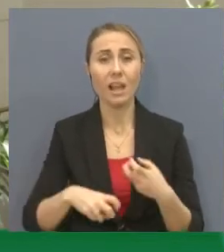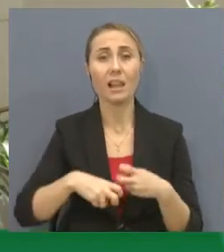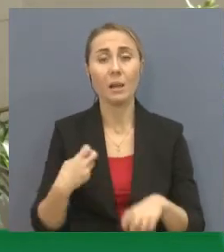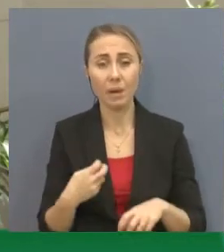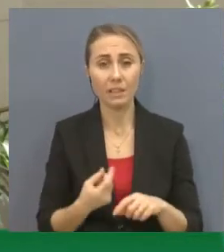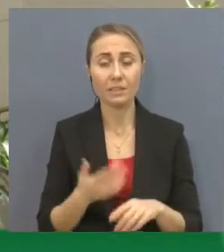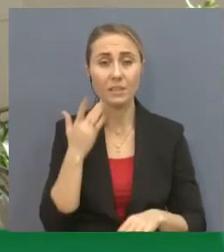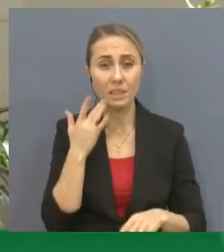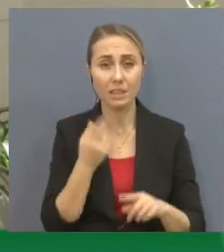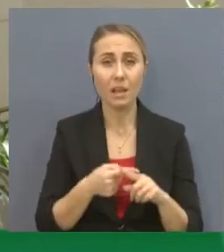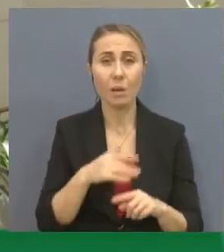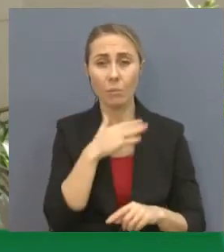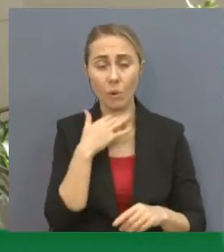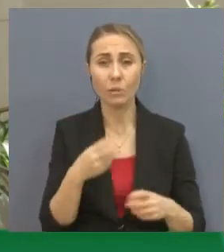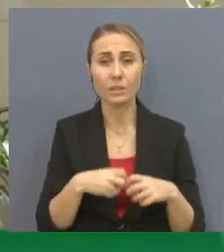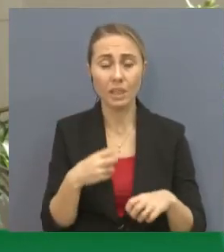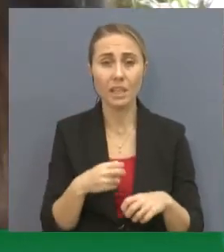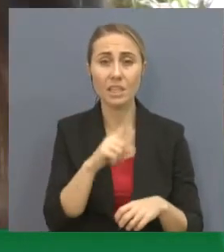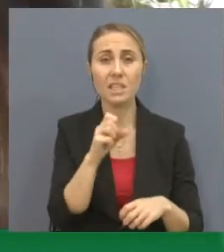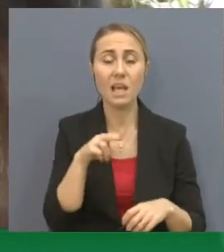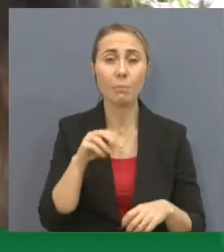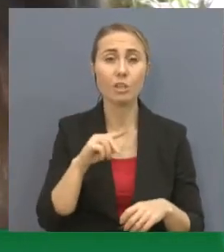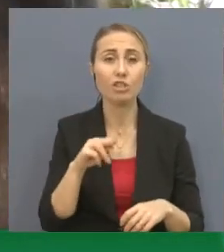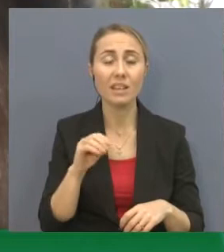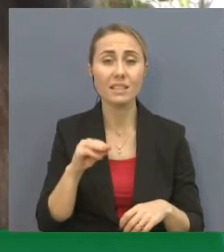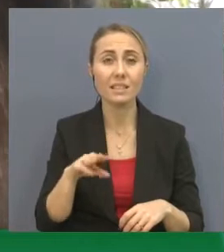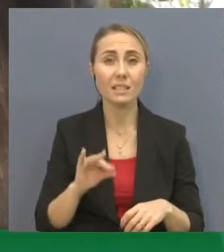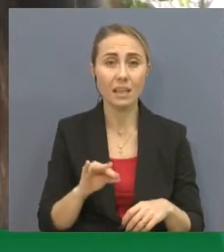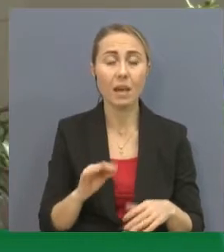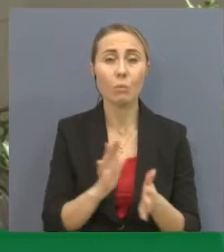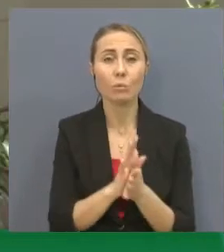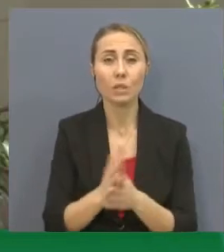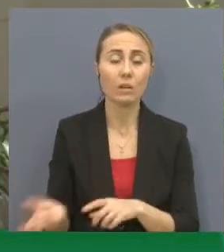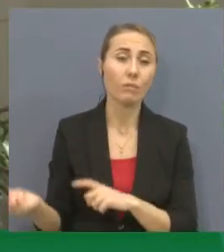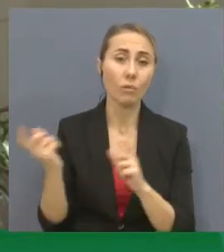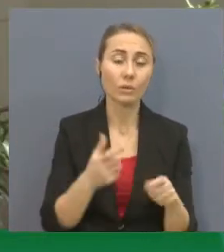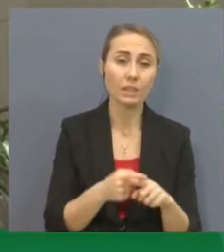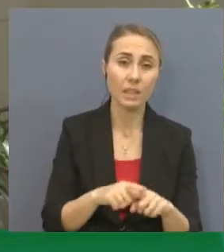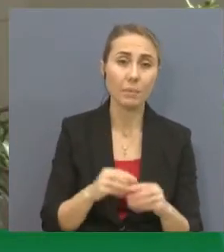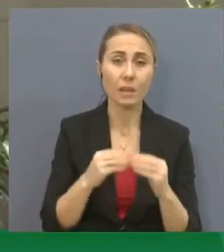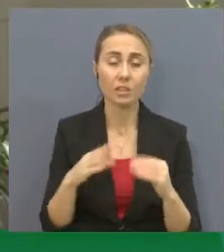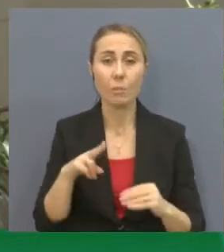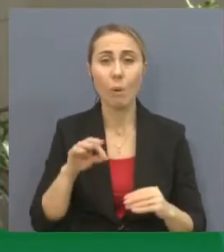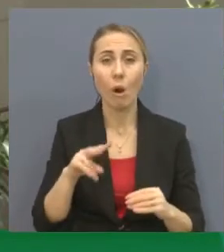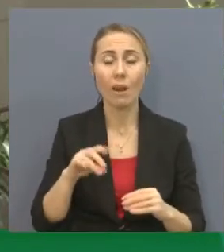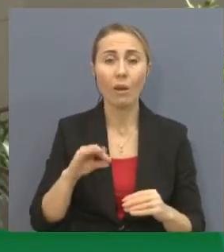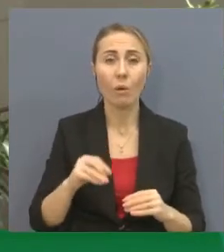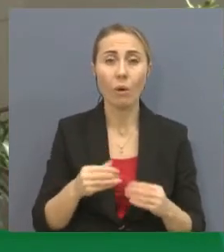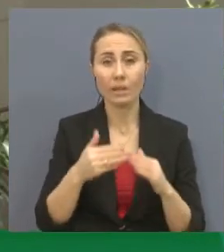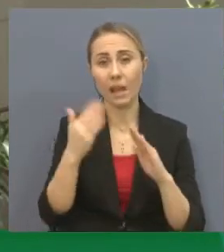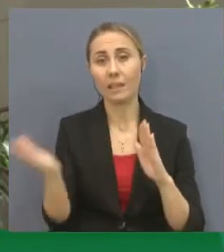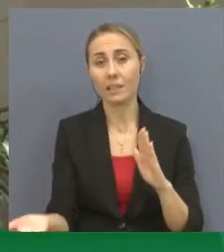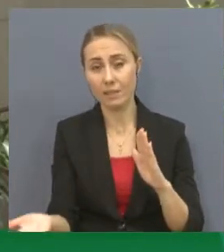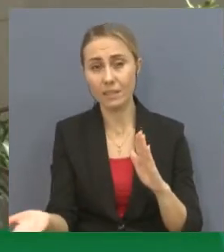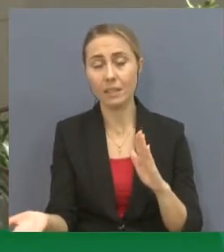много срез уходят за куб запчастей особенно вот с мусоровозом и даже машины приходят на полигон открывается шаг